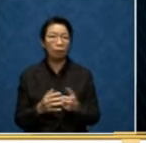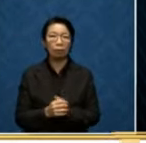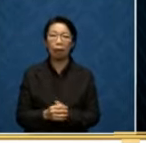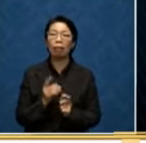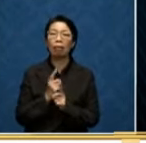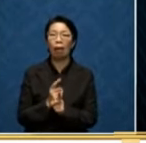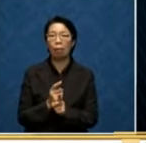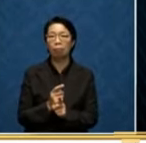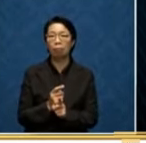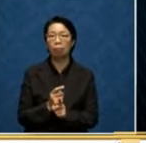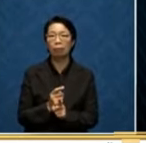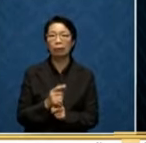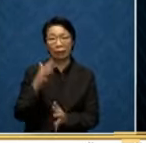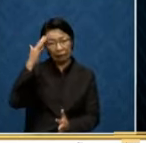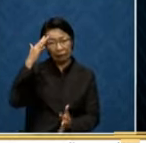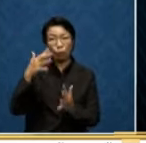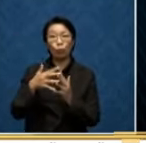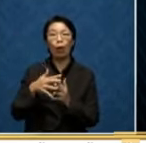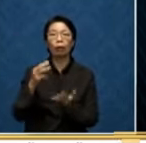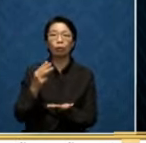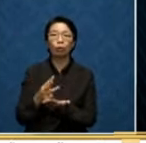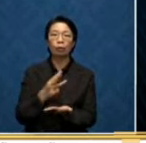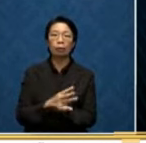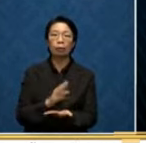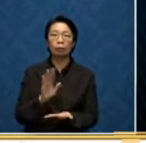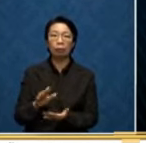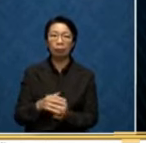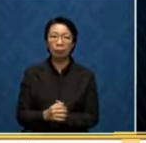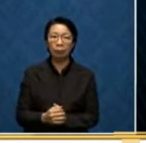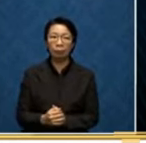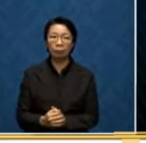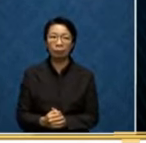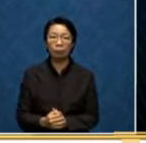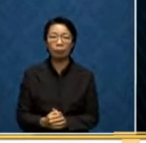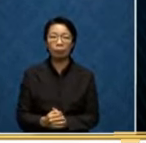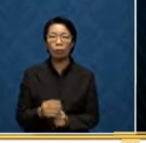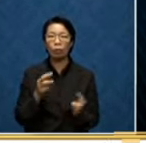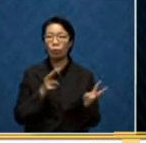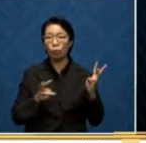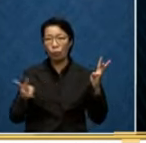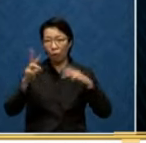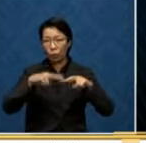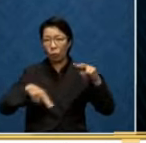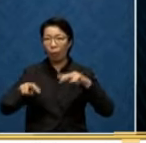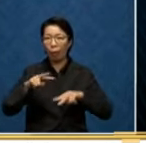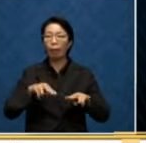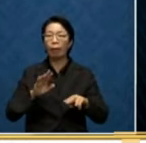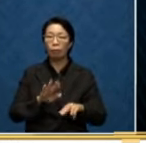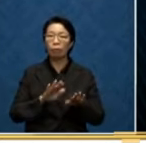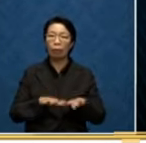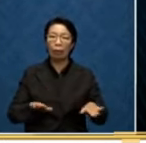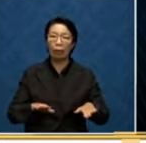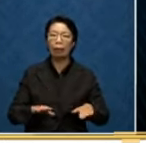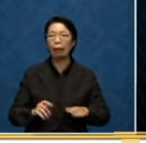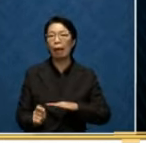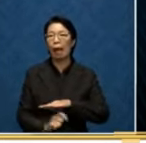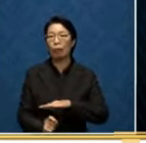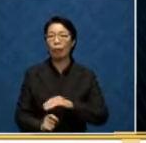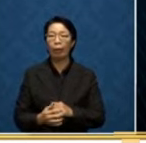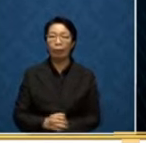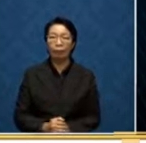ลักจิตวิทยาแล้วก็ตามหลักการดูแลเด็กปฐมวัยนะ